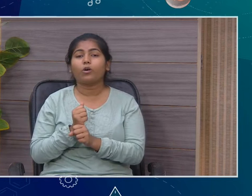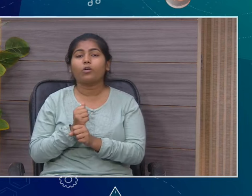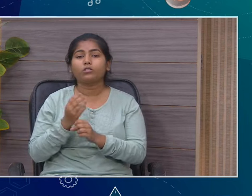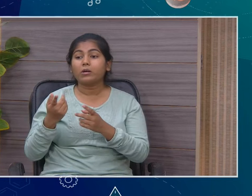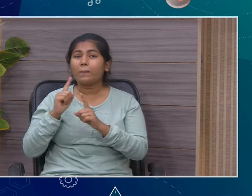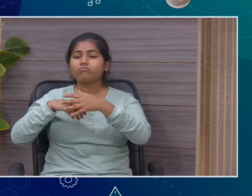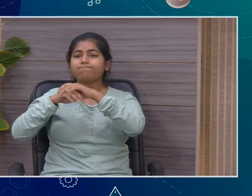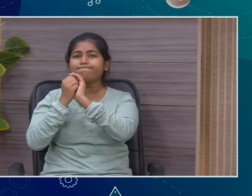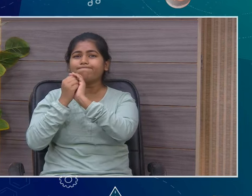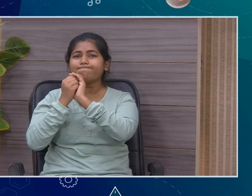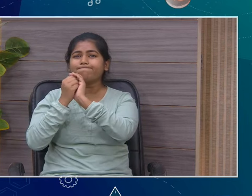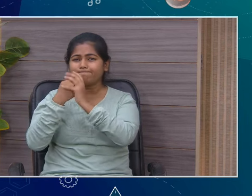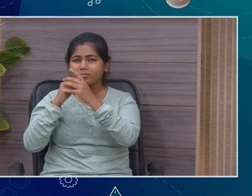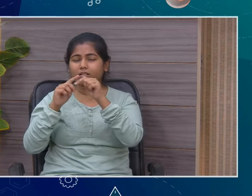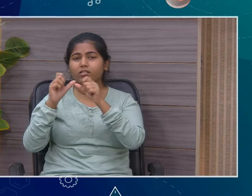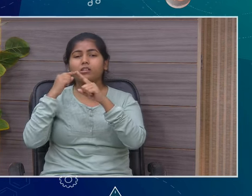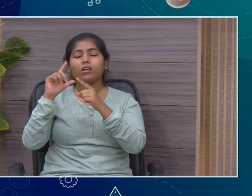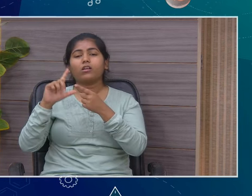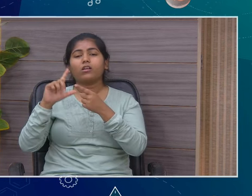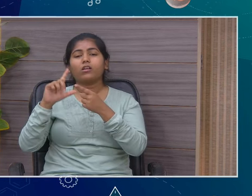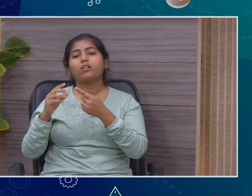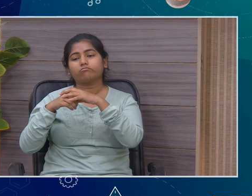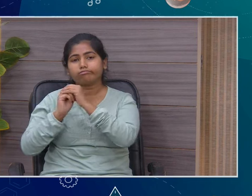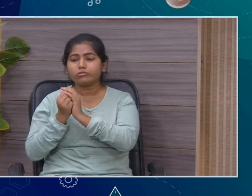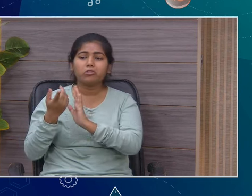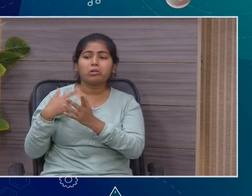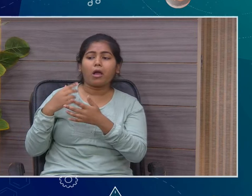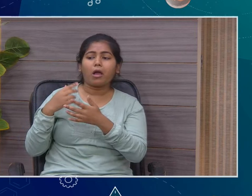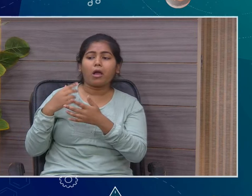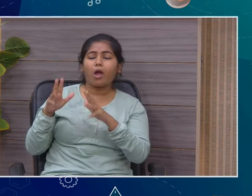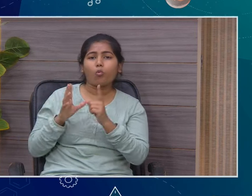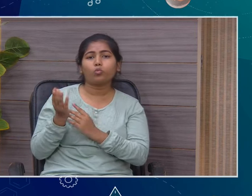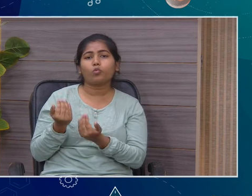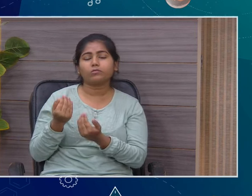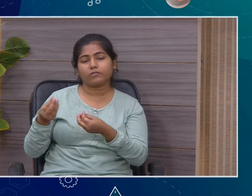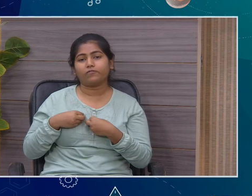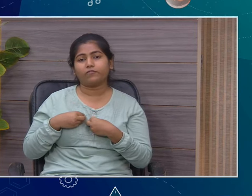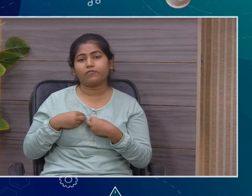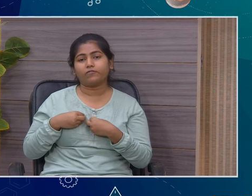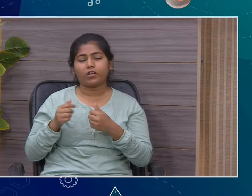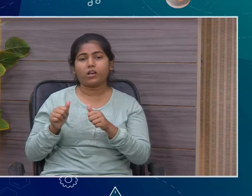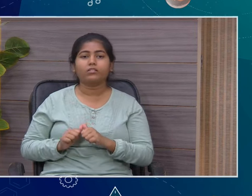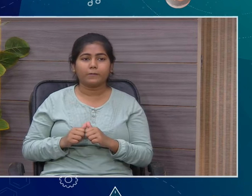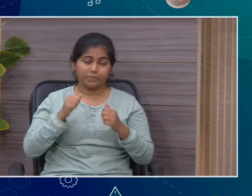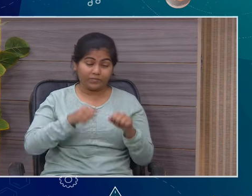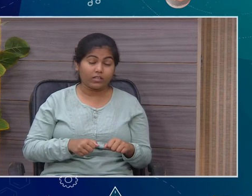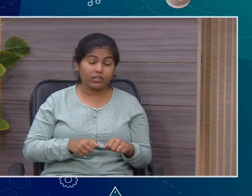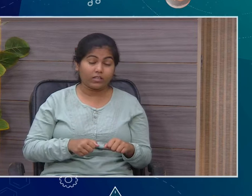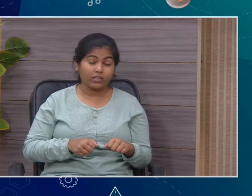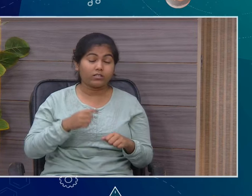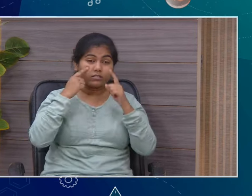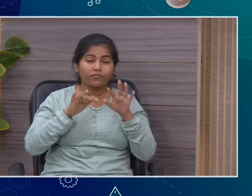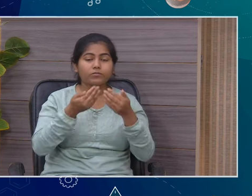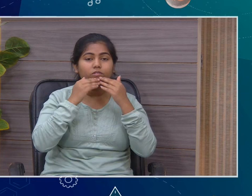हमारे पास क्या अरेंजमेंट है वो भी दिखाना होगा। जी जी बिल्कुल, देखिए मैं अपने विजुअली इम्पेयर्ड बच्चों के लिए ये इस